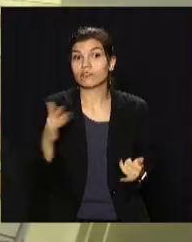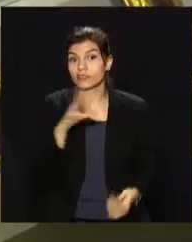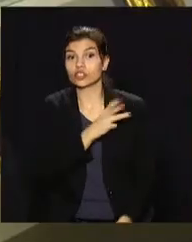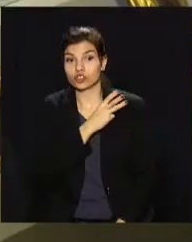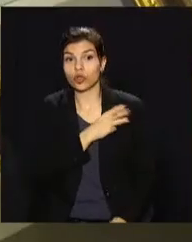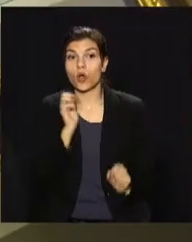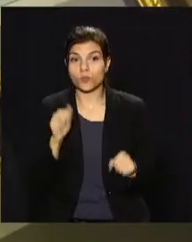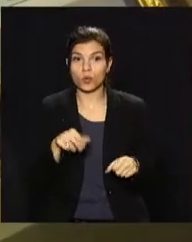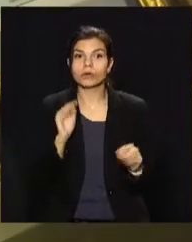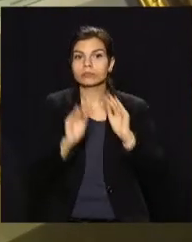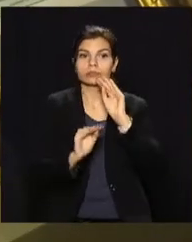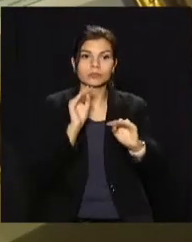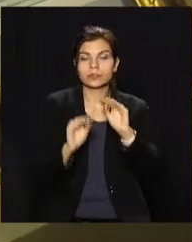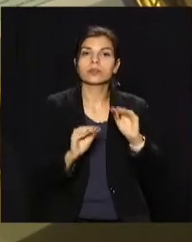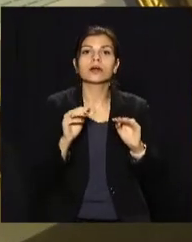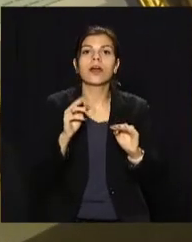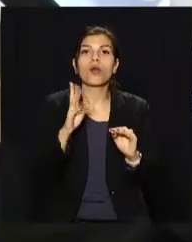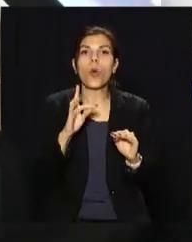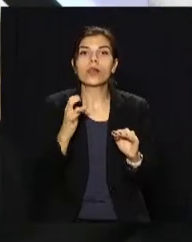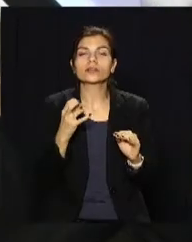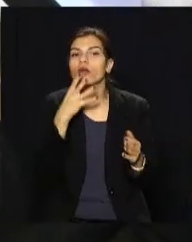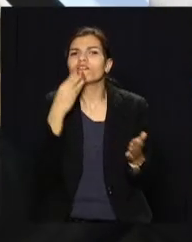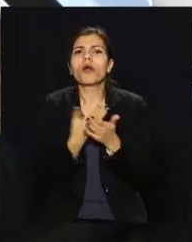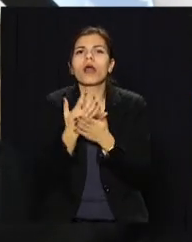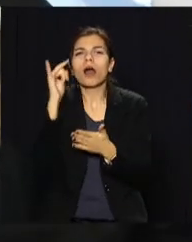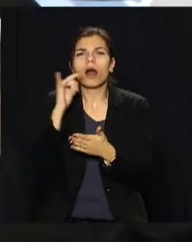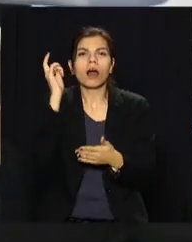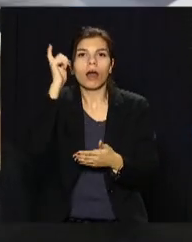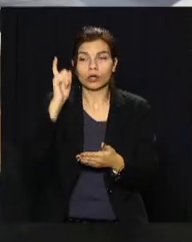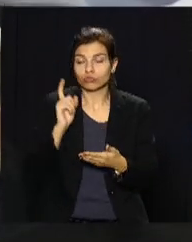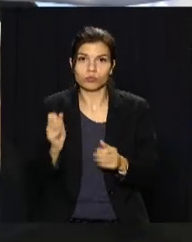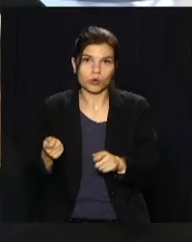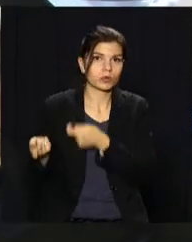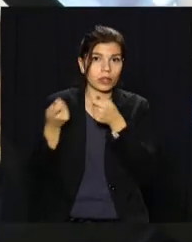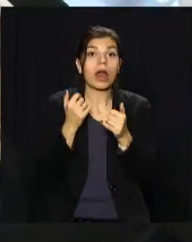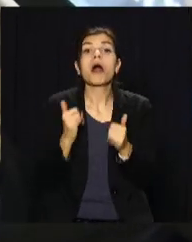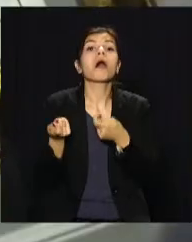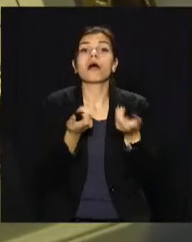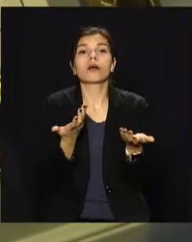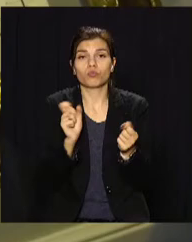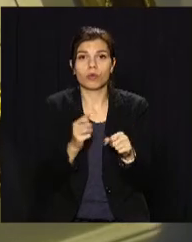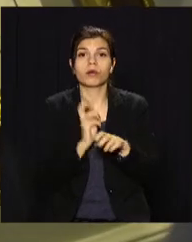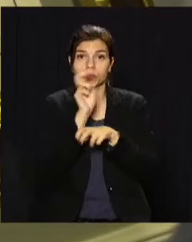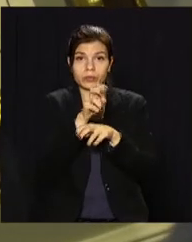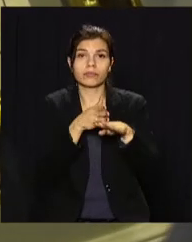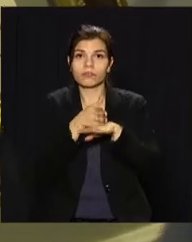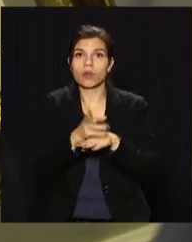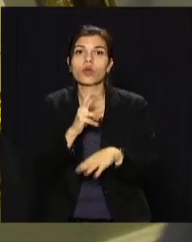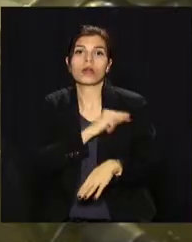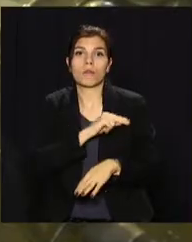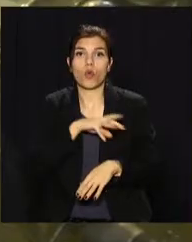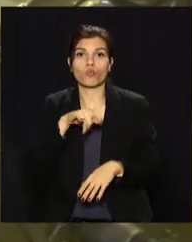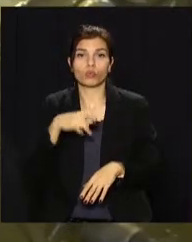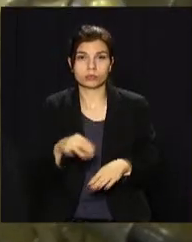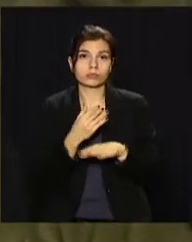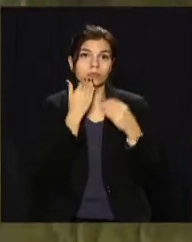можуть поповнити колекцію закладу власними реліквіями та артефактами. Для цього потрібно звернутися до працівників